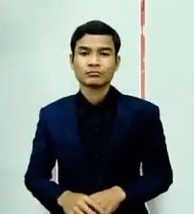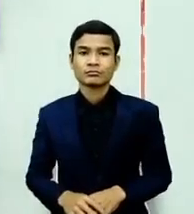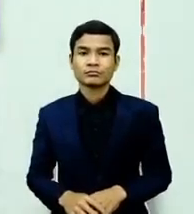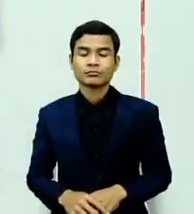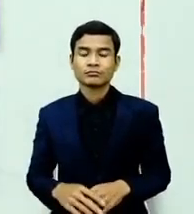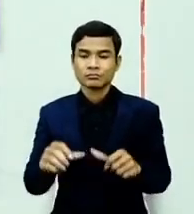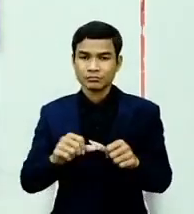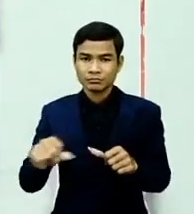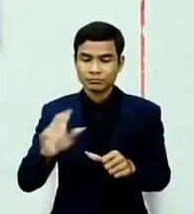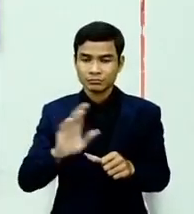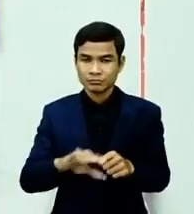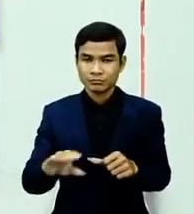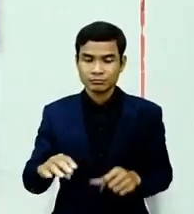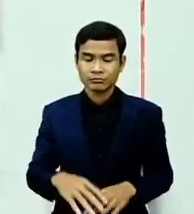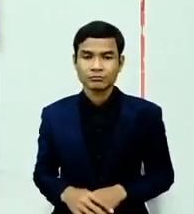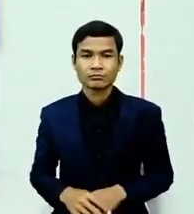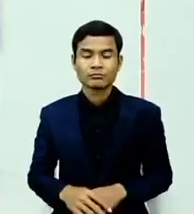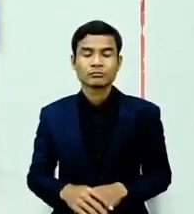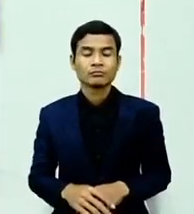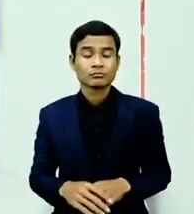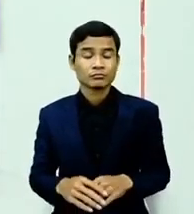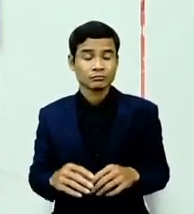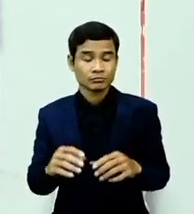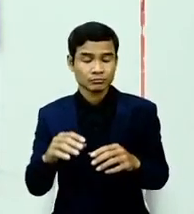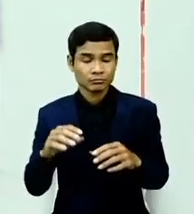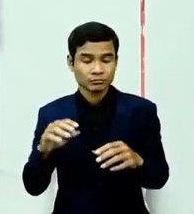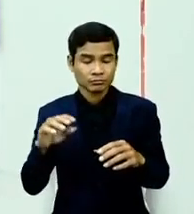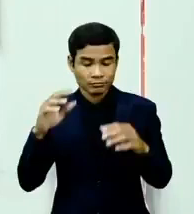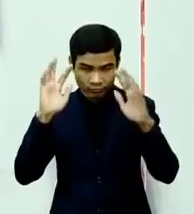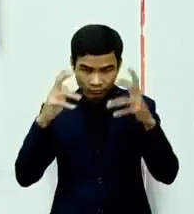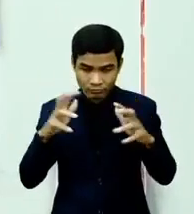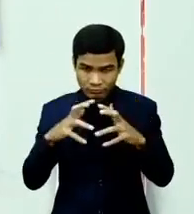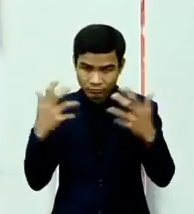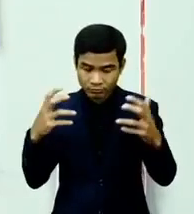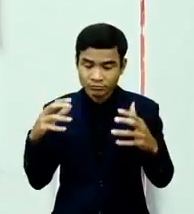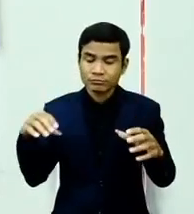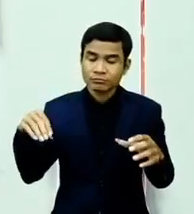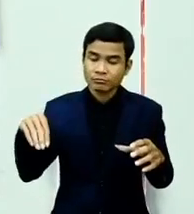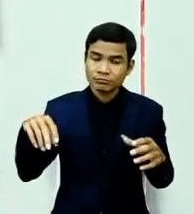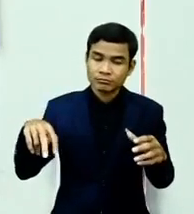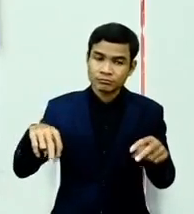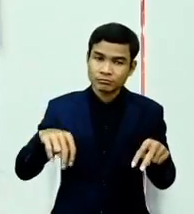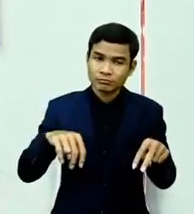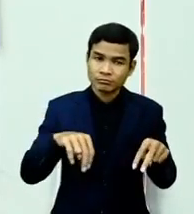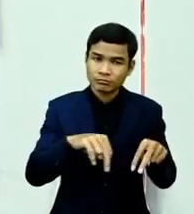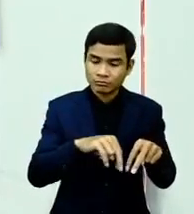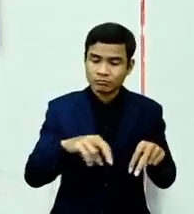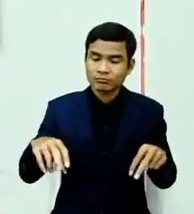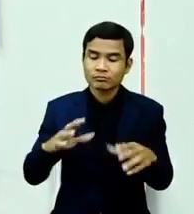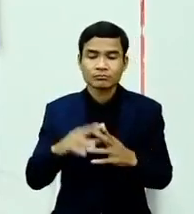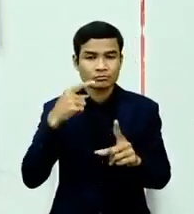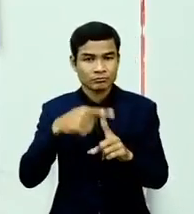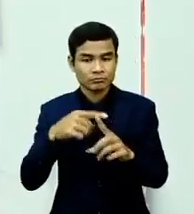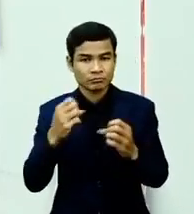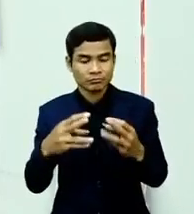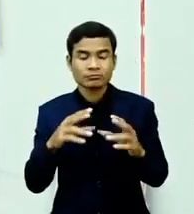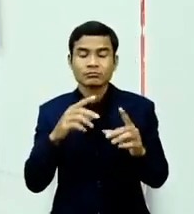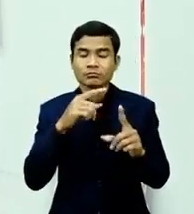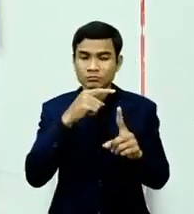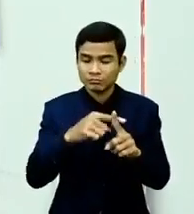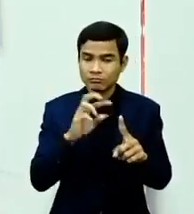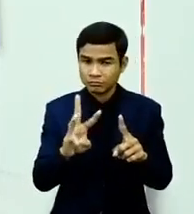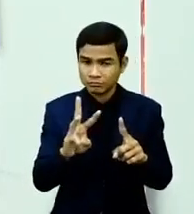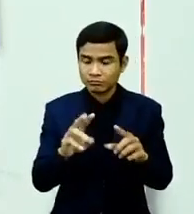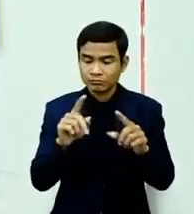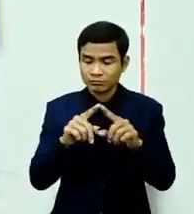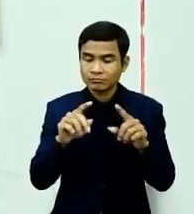ហើយបន្តមកទៀតចាតោដើរចូលមែនទេដើរចូលមានន័យថាបូកហើយចាអញ្ចឹងបូកនឹងប៉ុន្មានបូក3ចាបូក